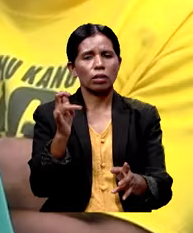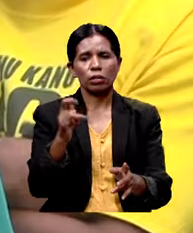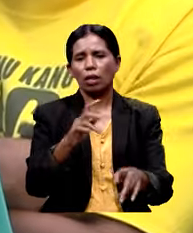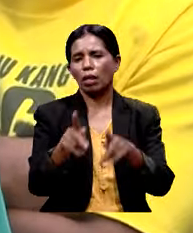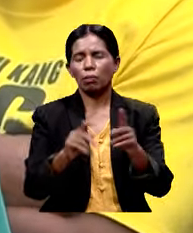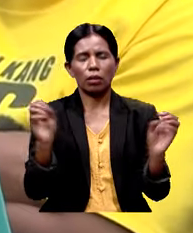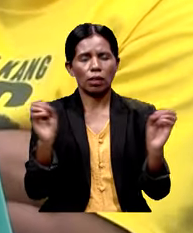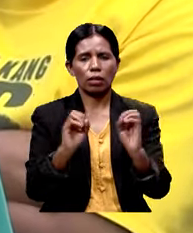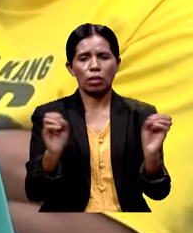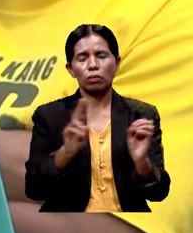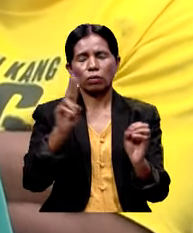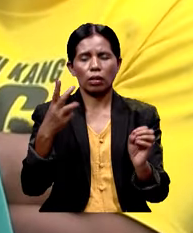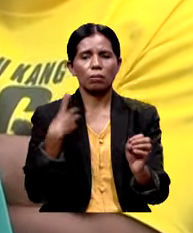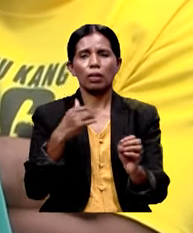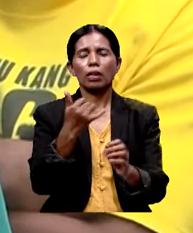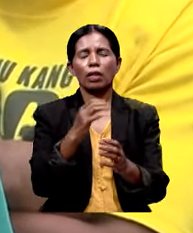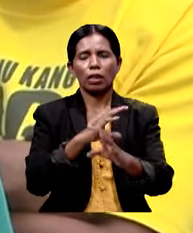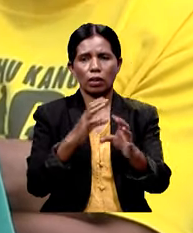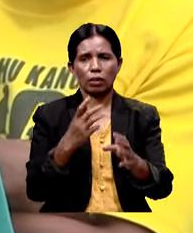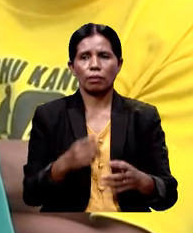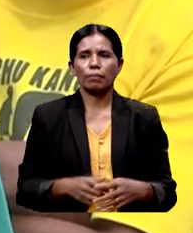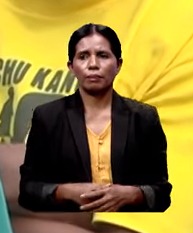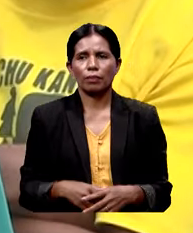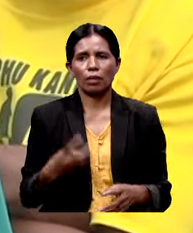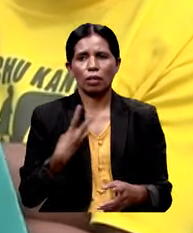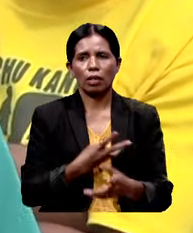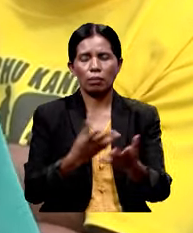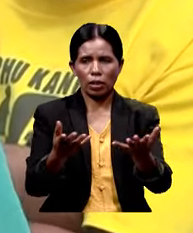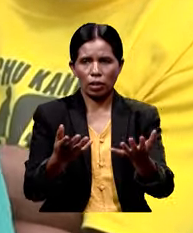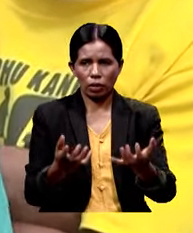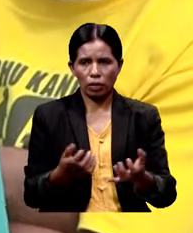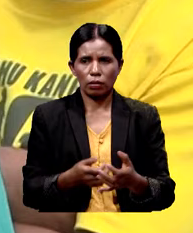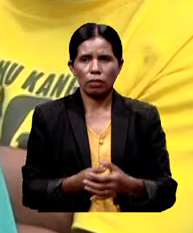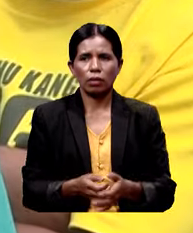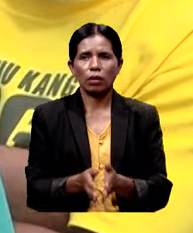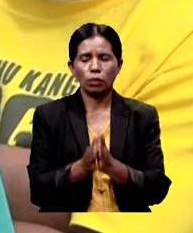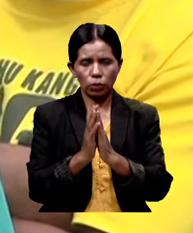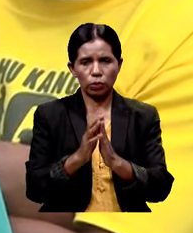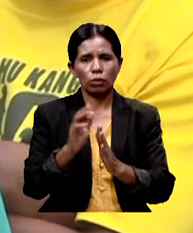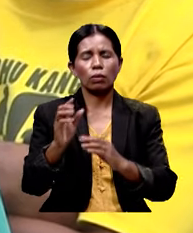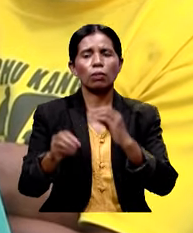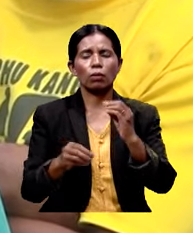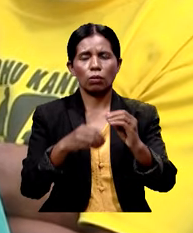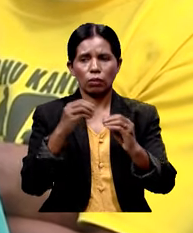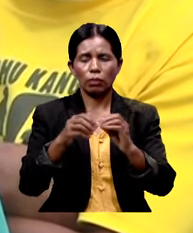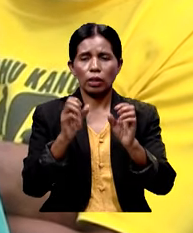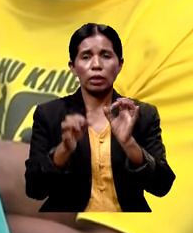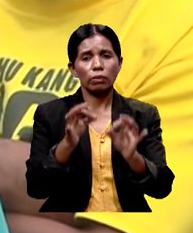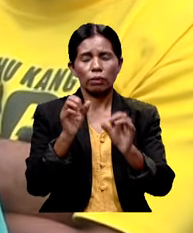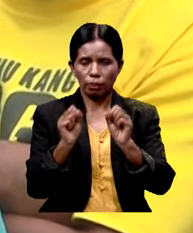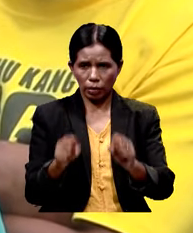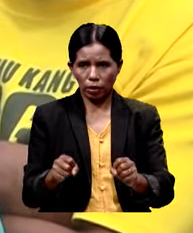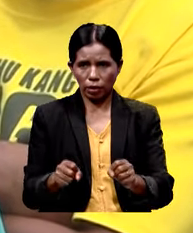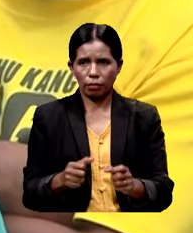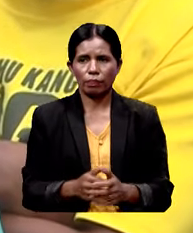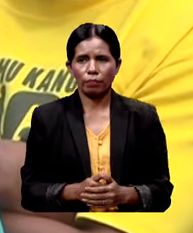rendimento nebe mak diak tamba sira penumpa ne ser lor hoturet. Ebe amak karak atu huzu kona ba bere kare tau mata